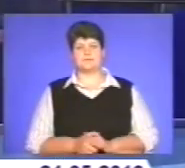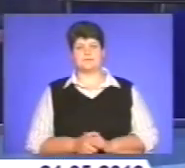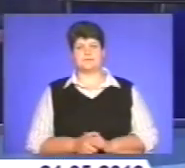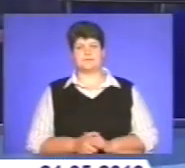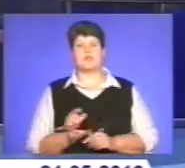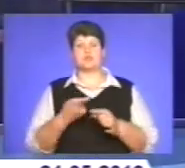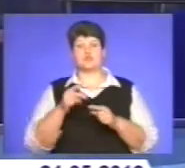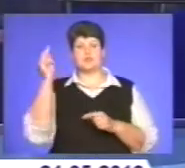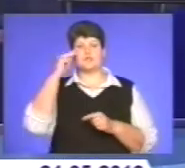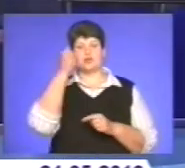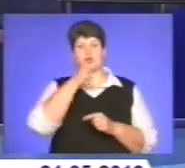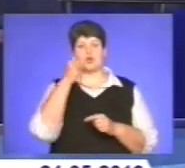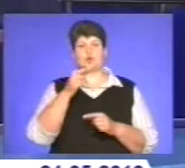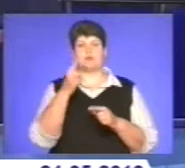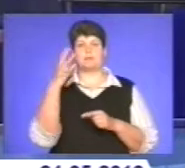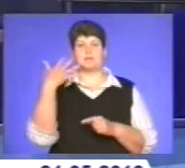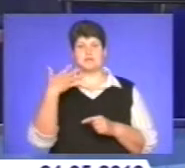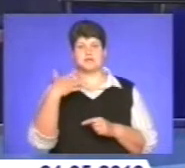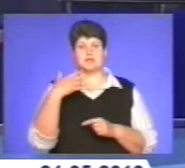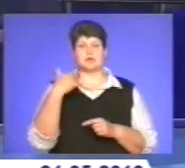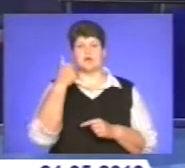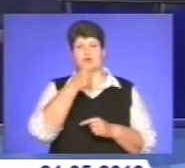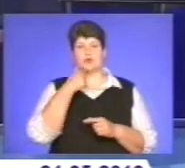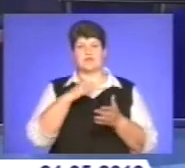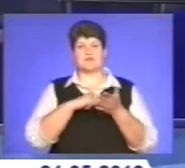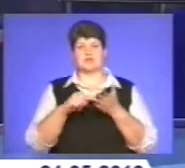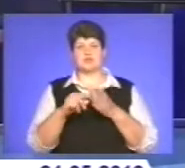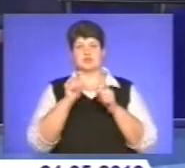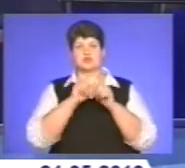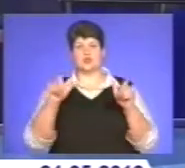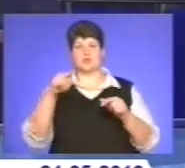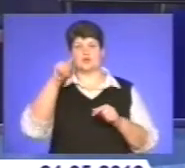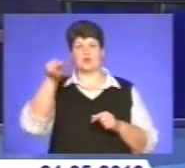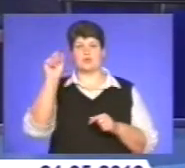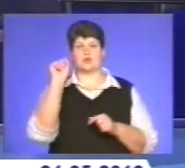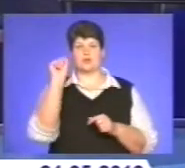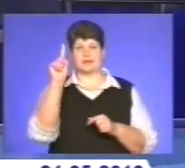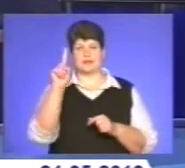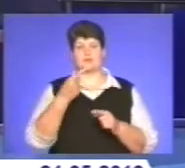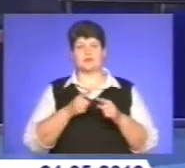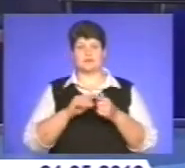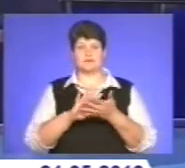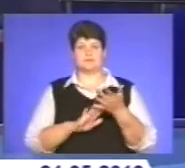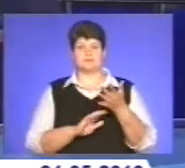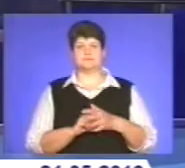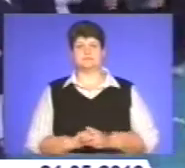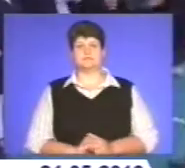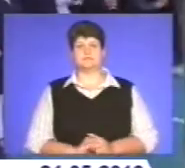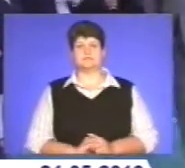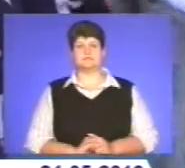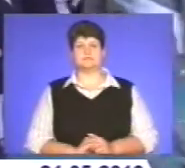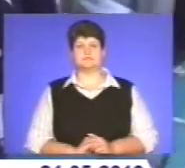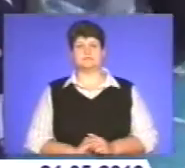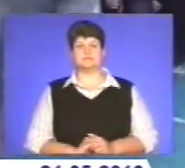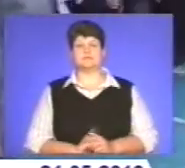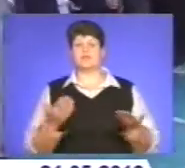Цього навчального року півстолітній ювілей відзначила Тернопільська загальноосвітня школа номер 11. Про це репортаж моїх колег.